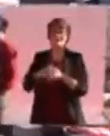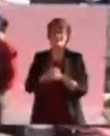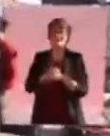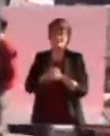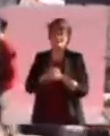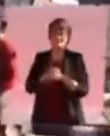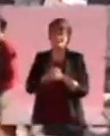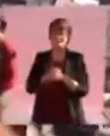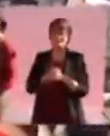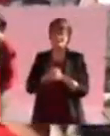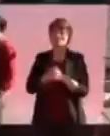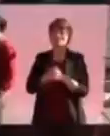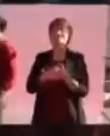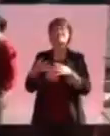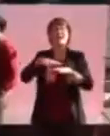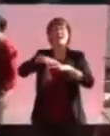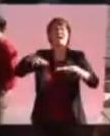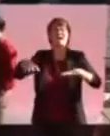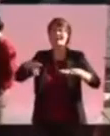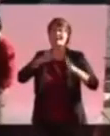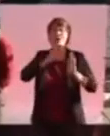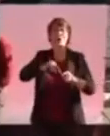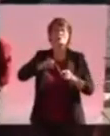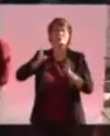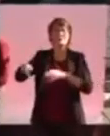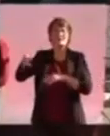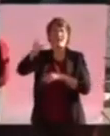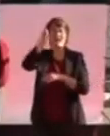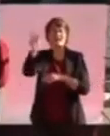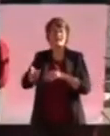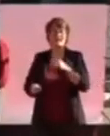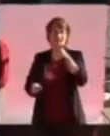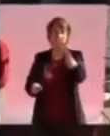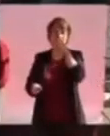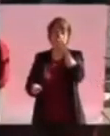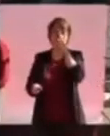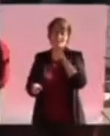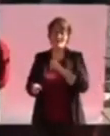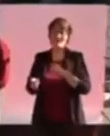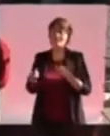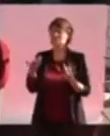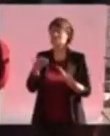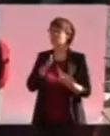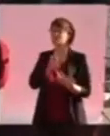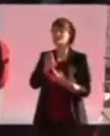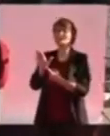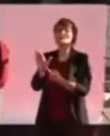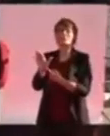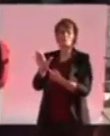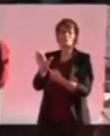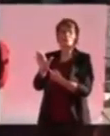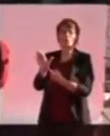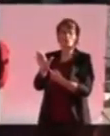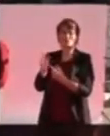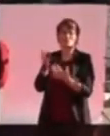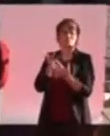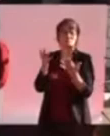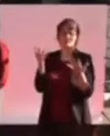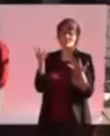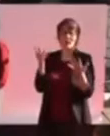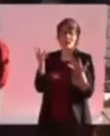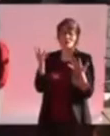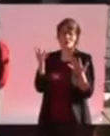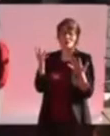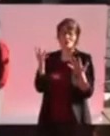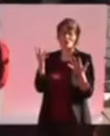la rete ospedaliera del nostro paese è la rappresentazione plastica di come non possa funzionare